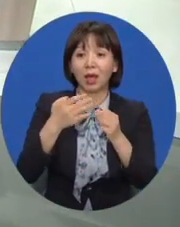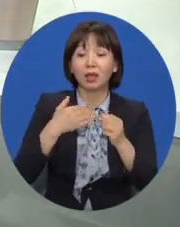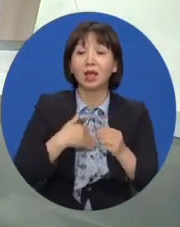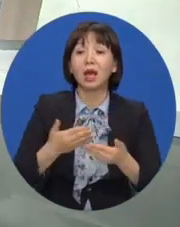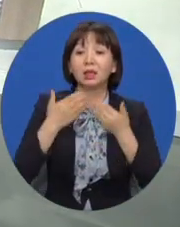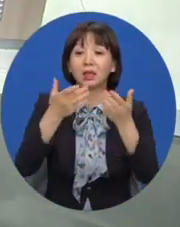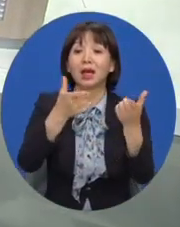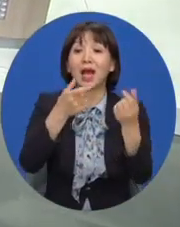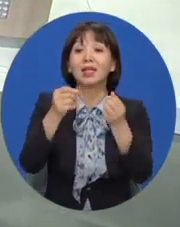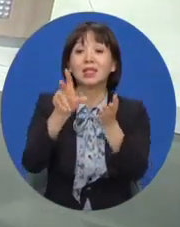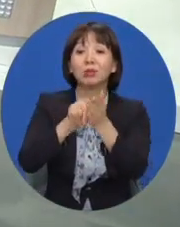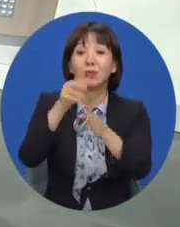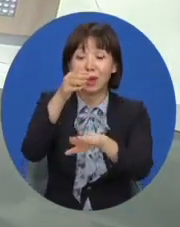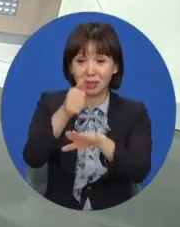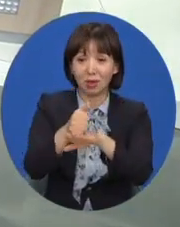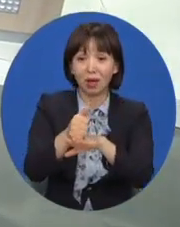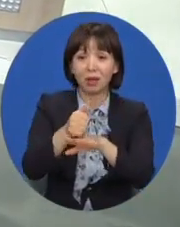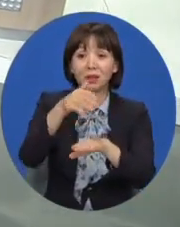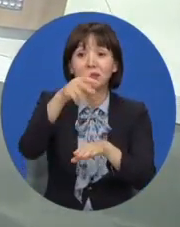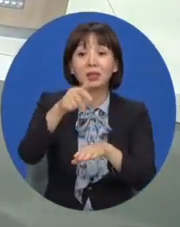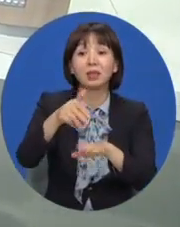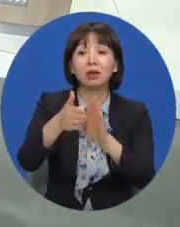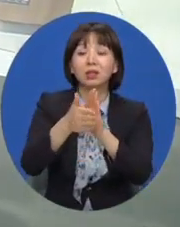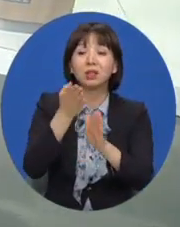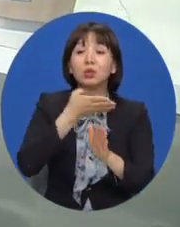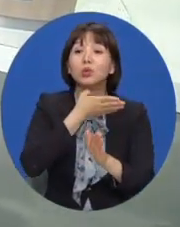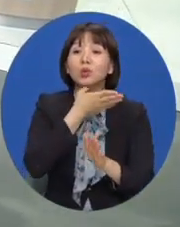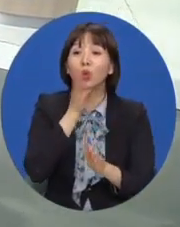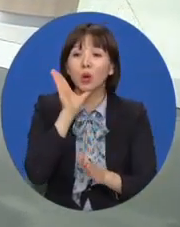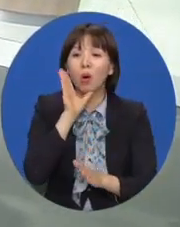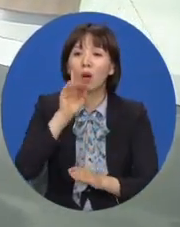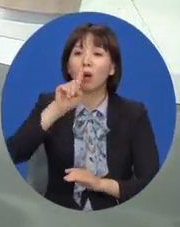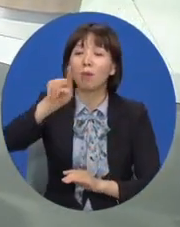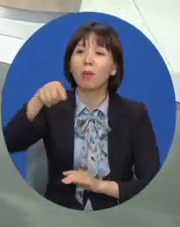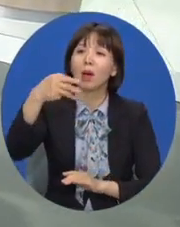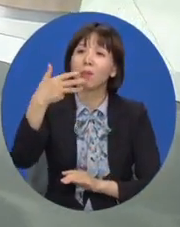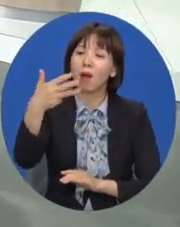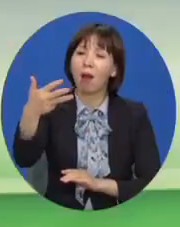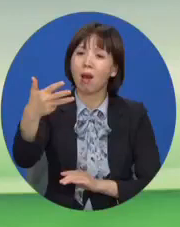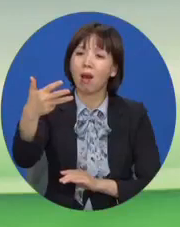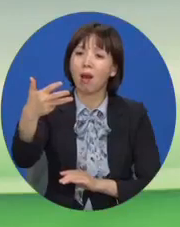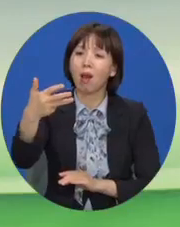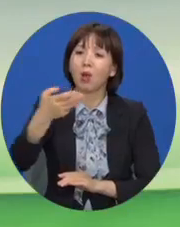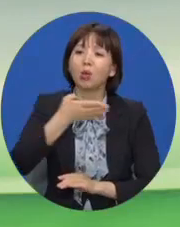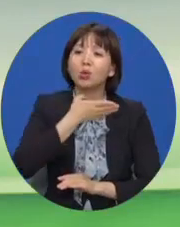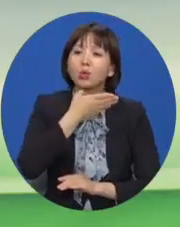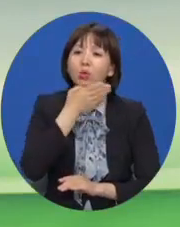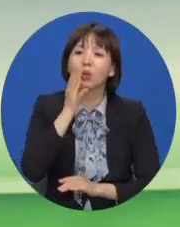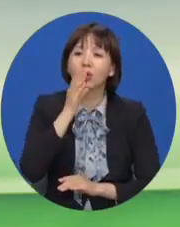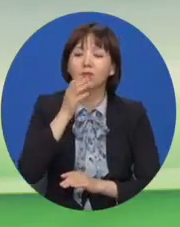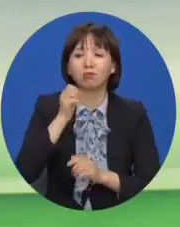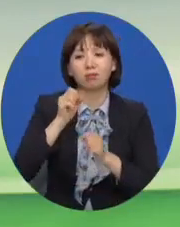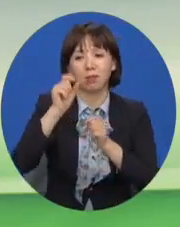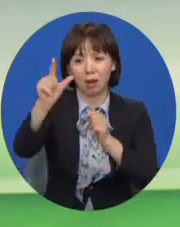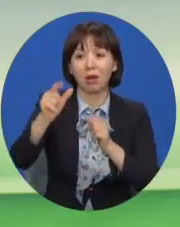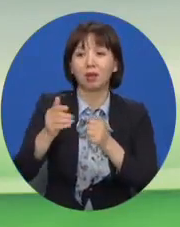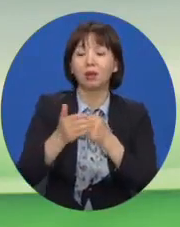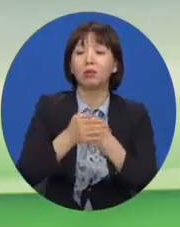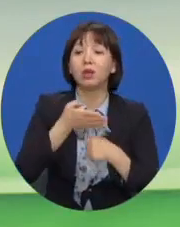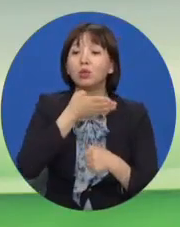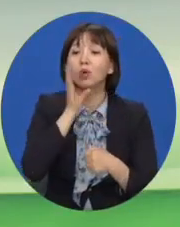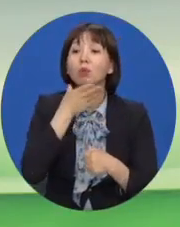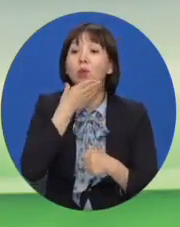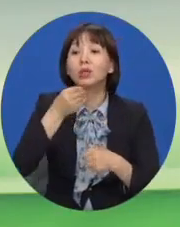공통 질문입니다. 제천시는 또 노령화 지수가 108에 달할 만큼 노년층이 굉장히 많습니다. 아무래도 이제 노인 복지